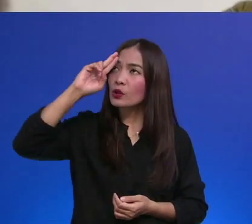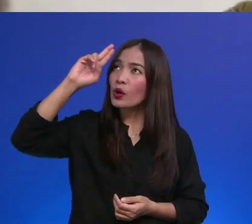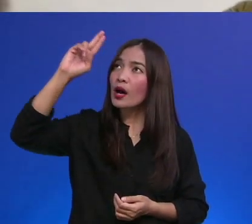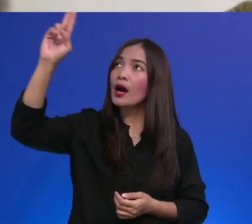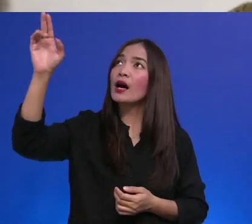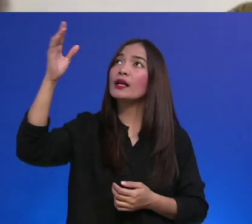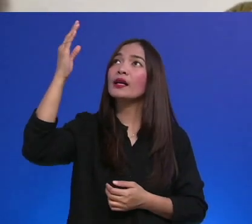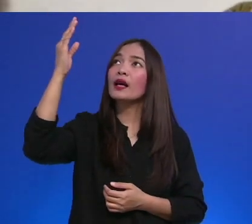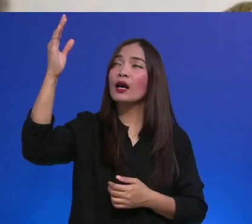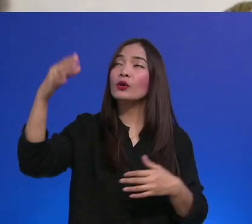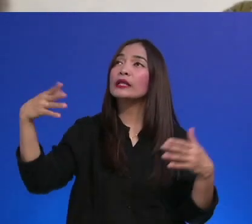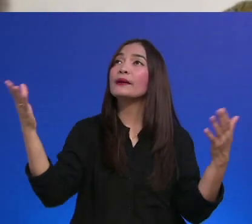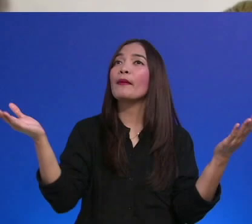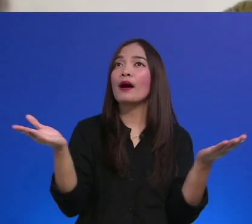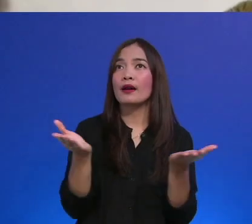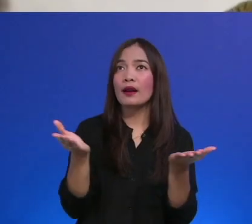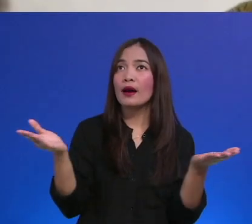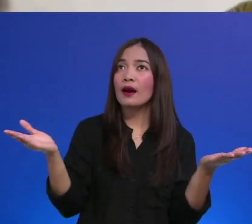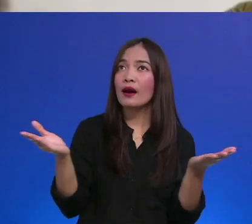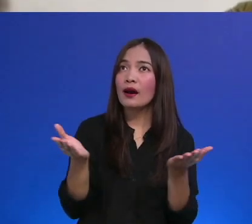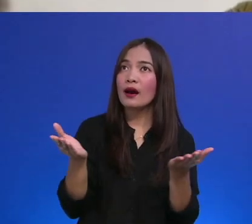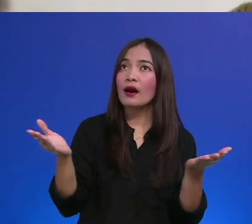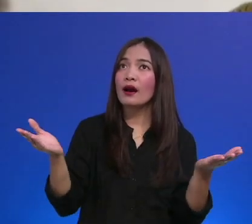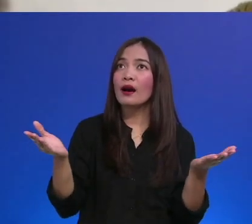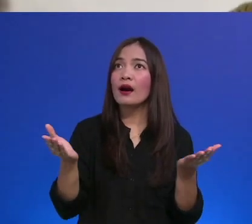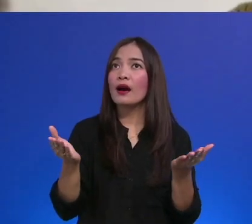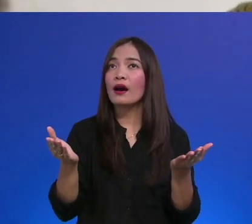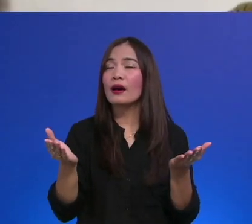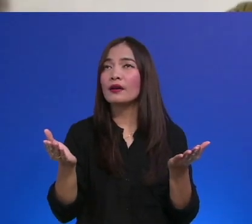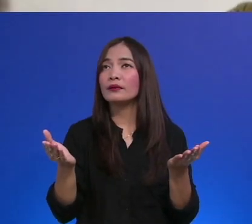Tuhan Kau di mana